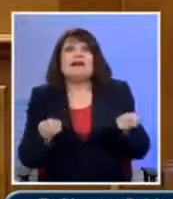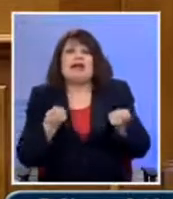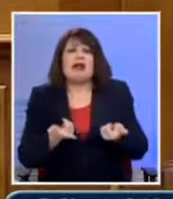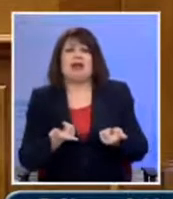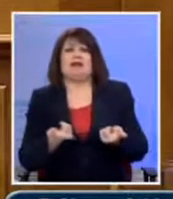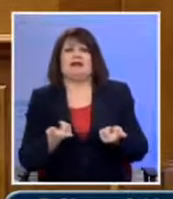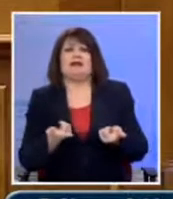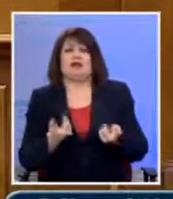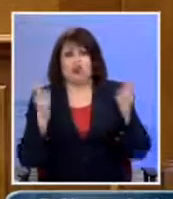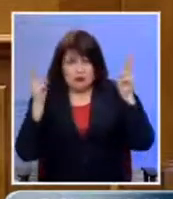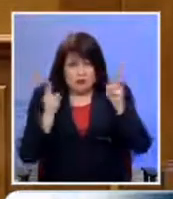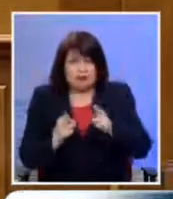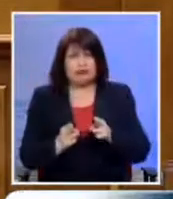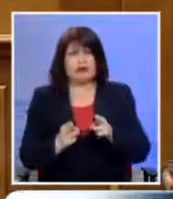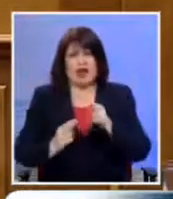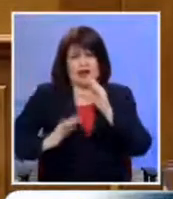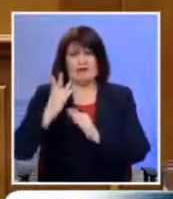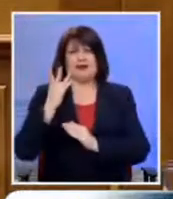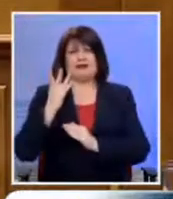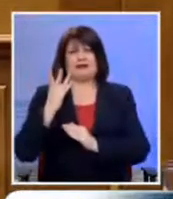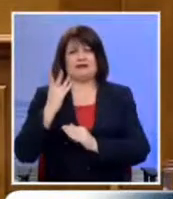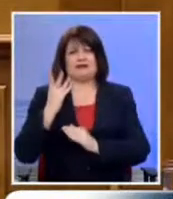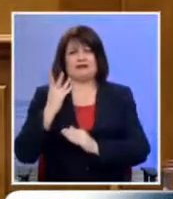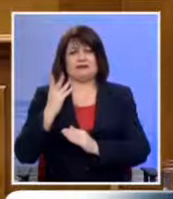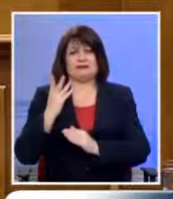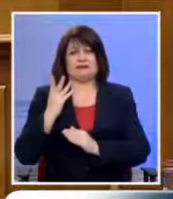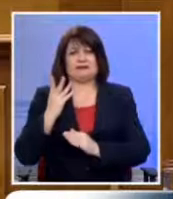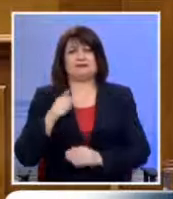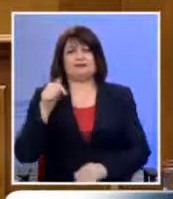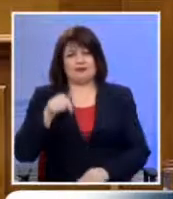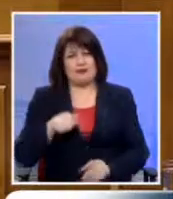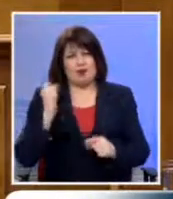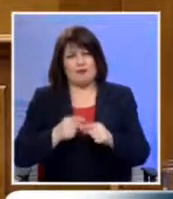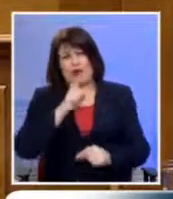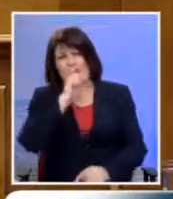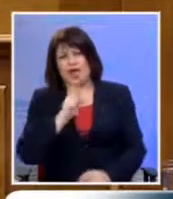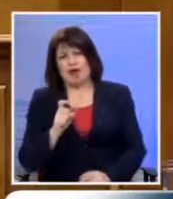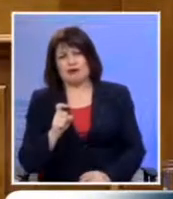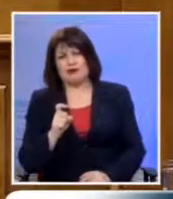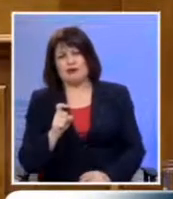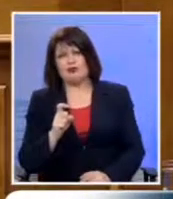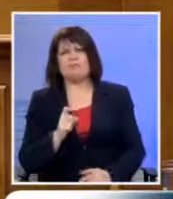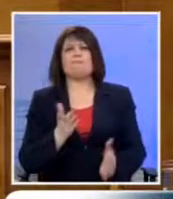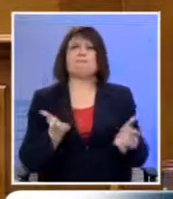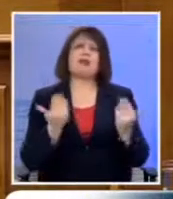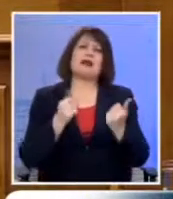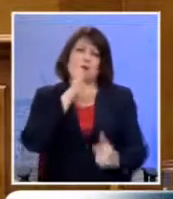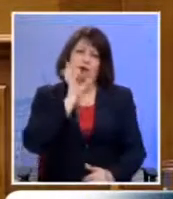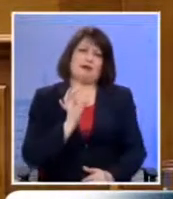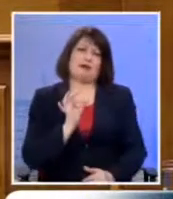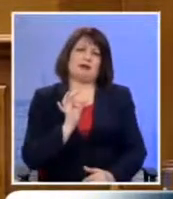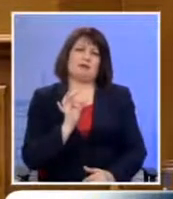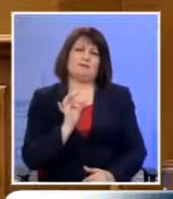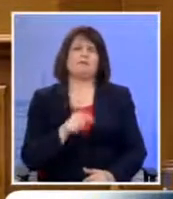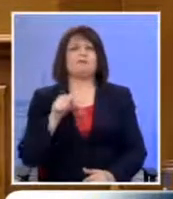Όταν μειωθούν οι ρυθμοί της ανάπτυξης? Και σε αυτό λοιπόν το απλό ερώτημα δεν υπήρξε καμιά ειλικρινής απάντηση.